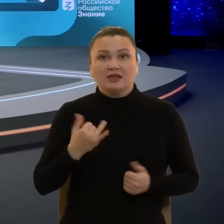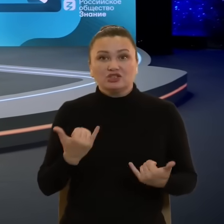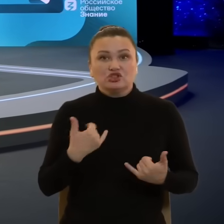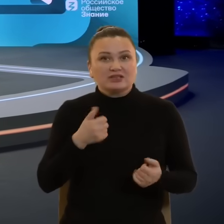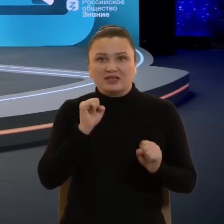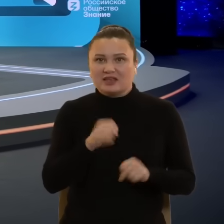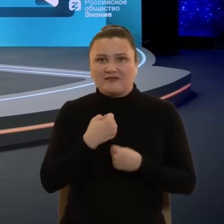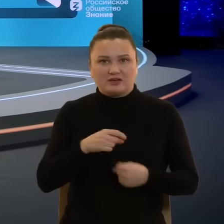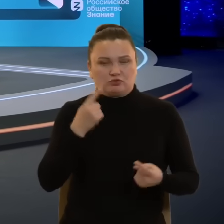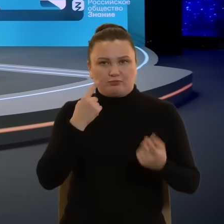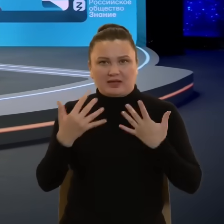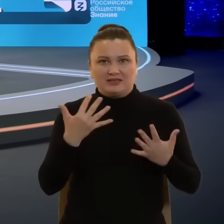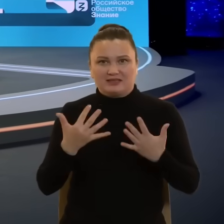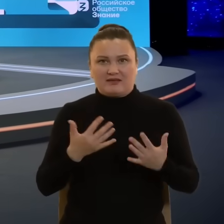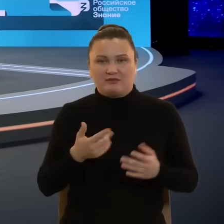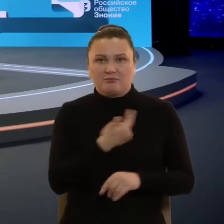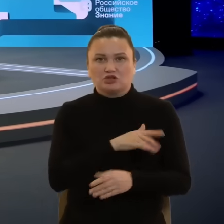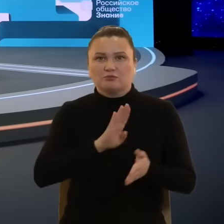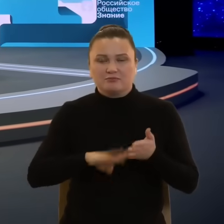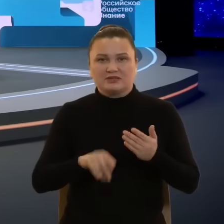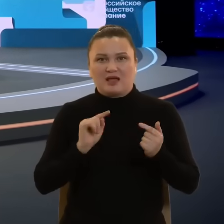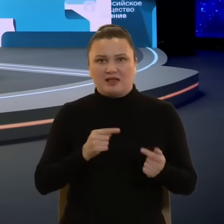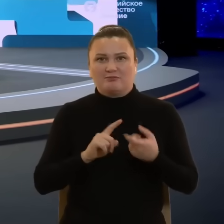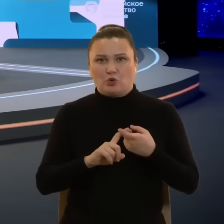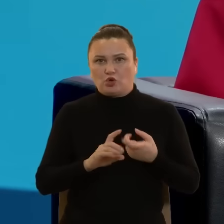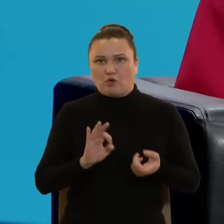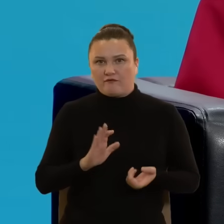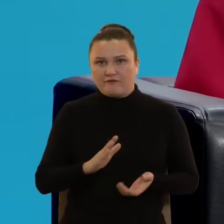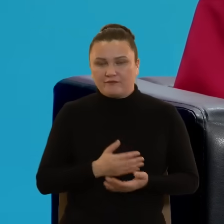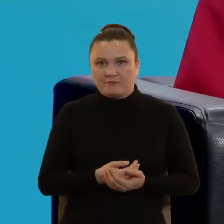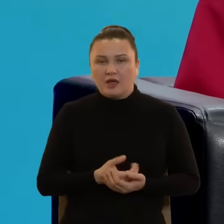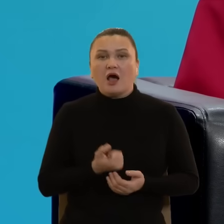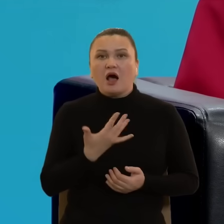современной медицины без антибактериальных препаратов. А сколько времени прошло от